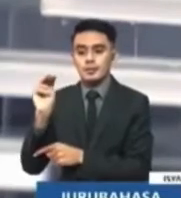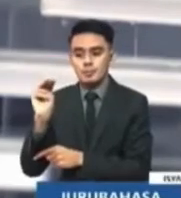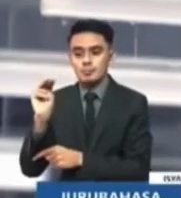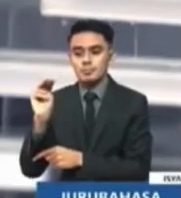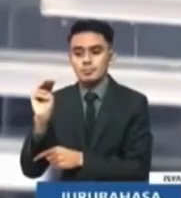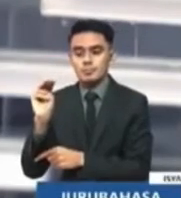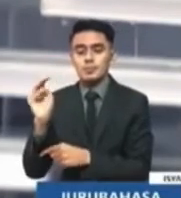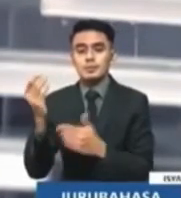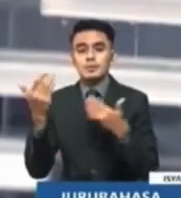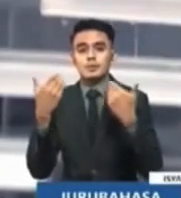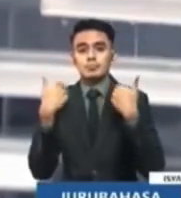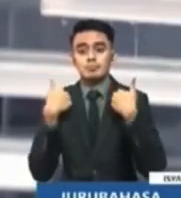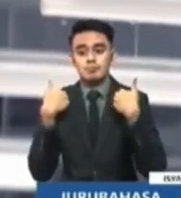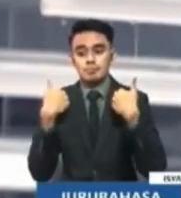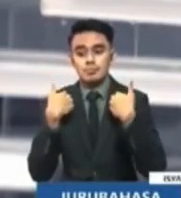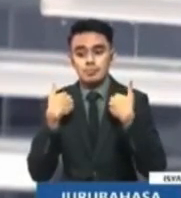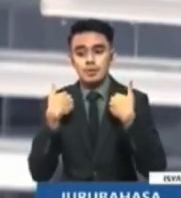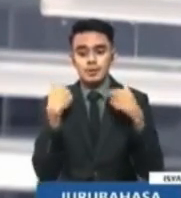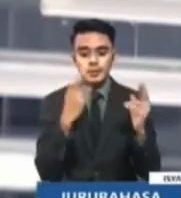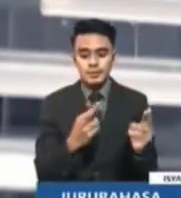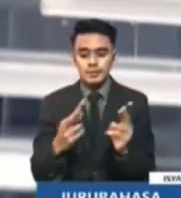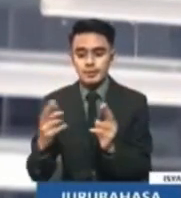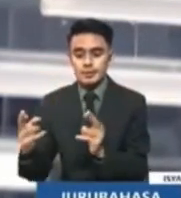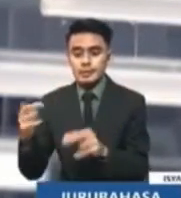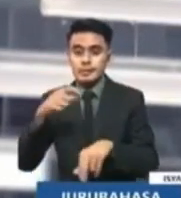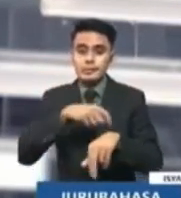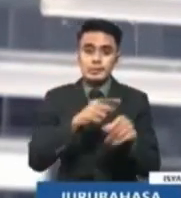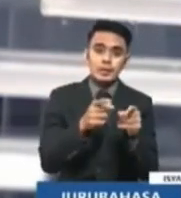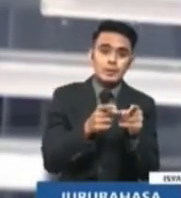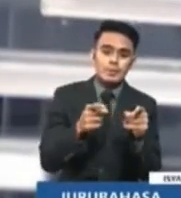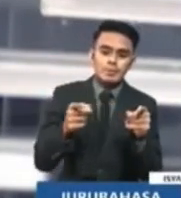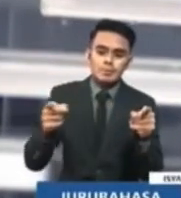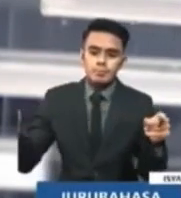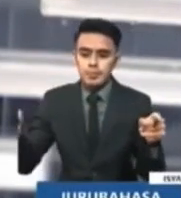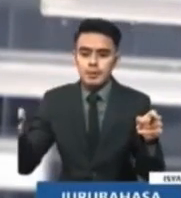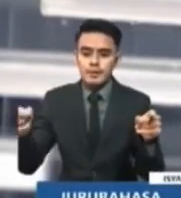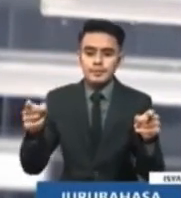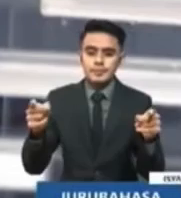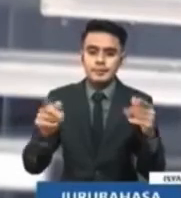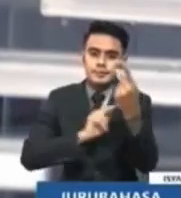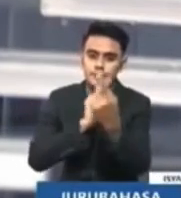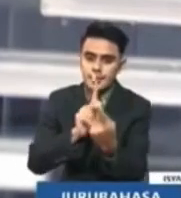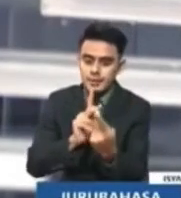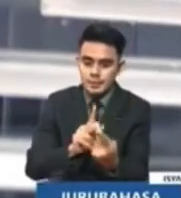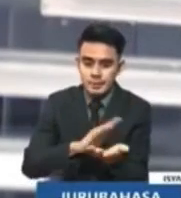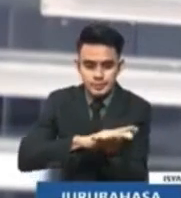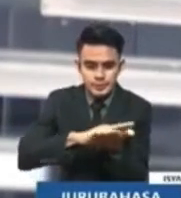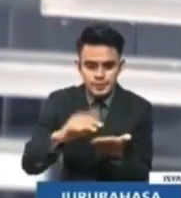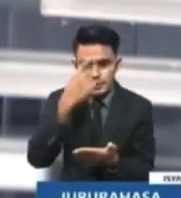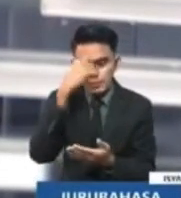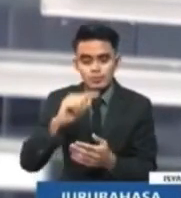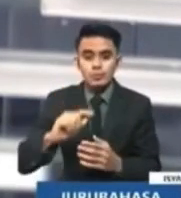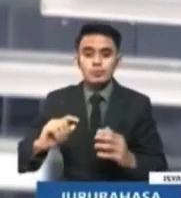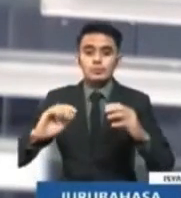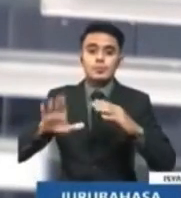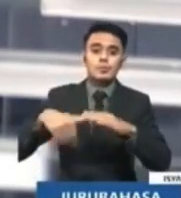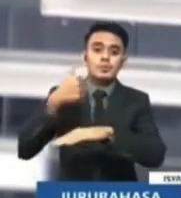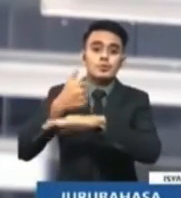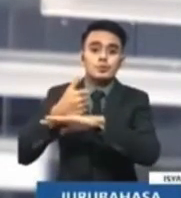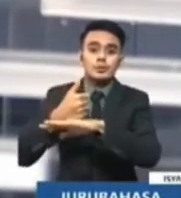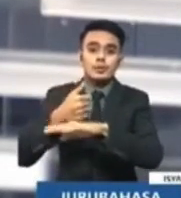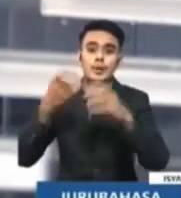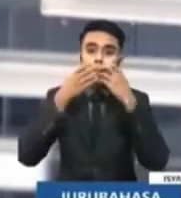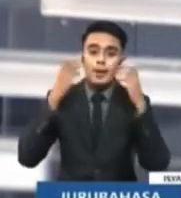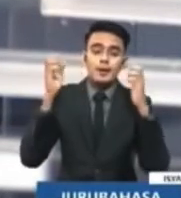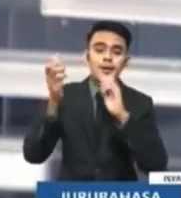BAM mempunyai perancangan jangka panjang dan rapi untuk mewujudkan kecemerlangan atlet